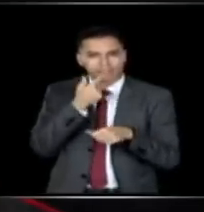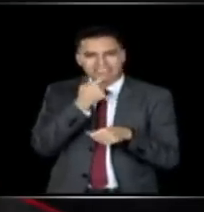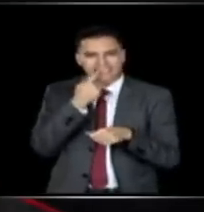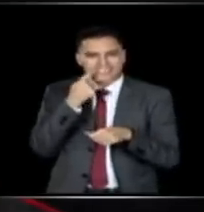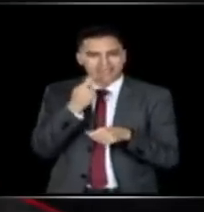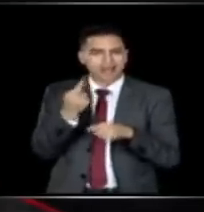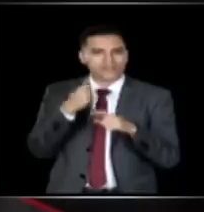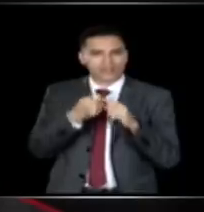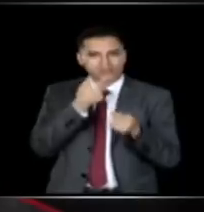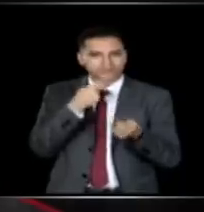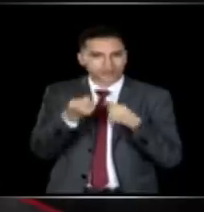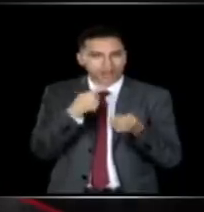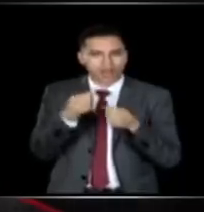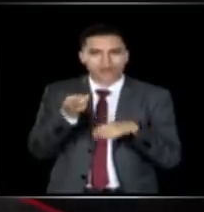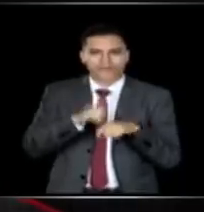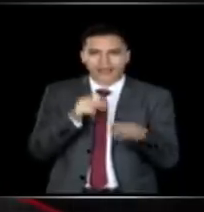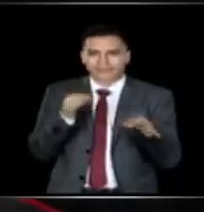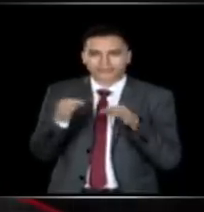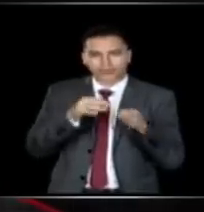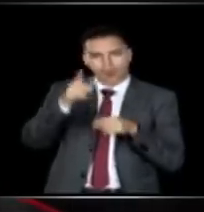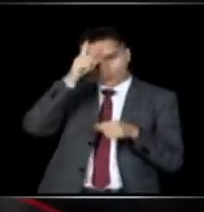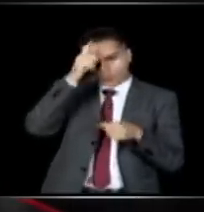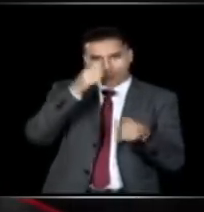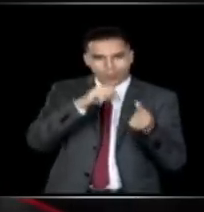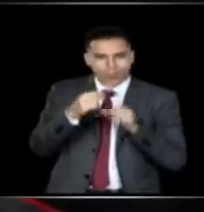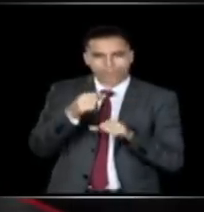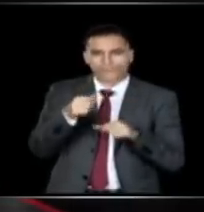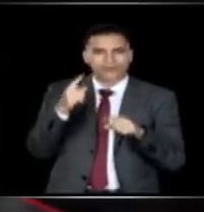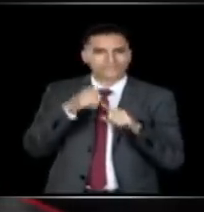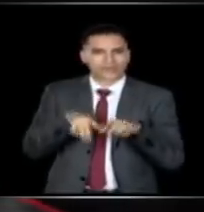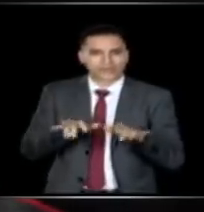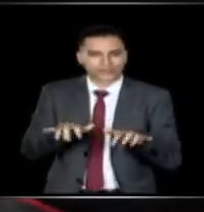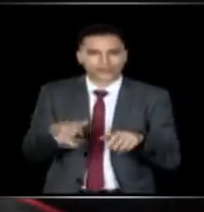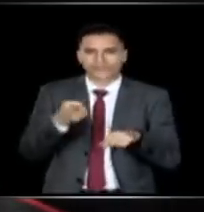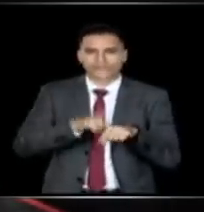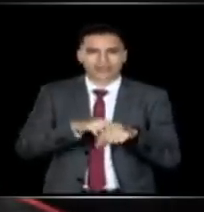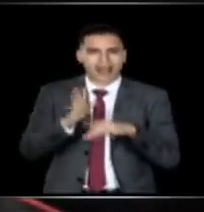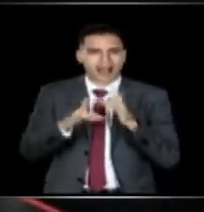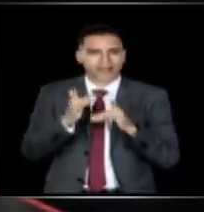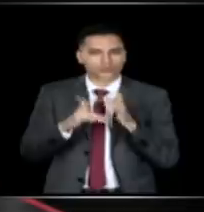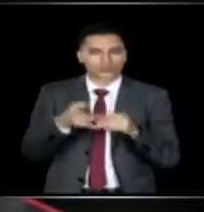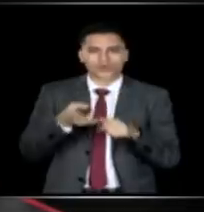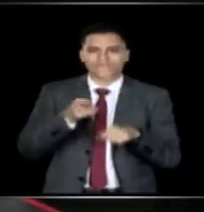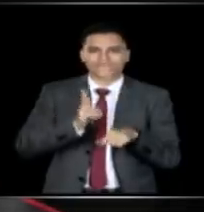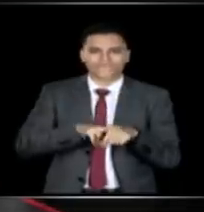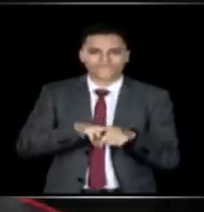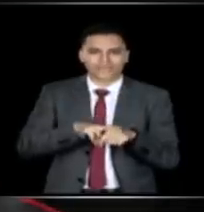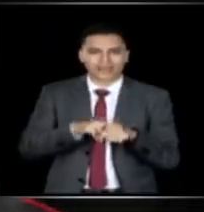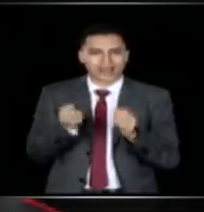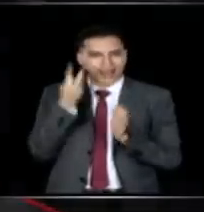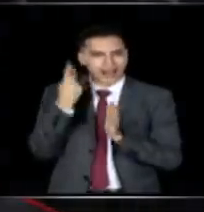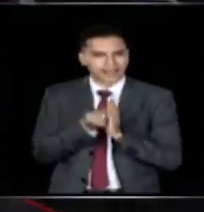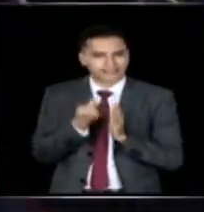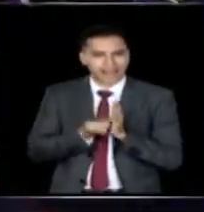الأسنان، الصيدلة، الهندسة، العلوم، الحاسبات والمعلومات، الألسن، الآداب، التجارة